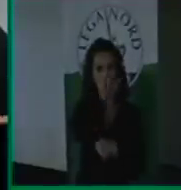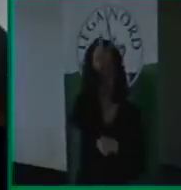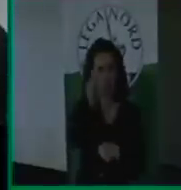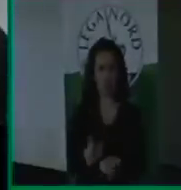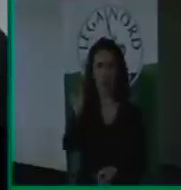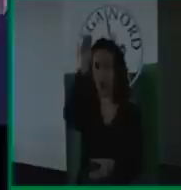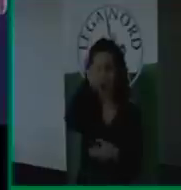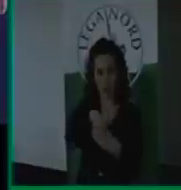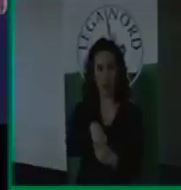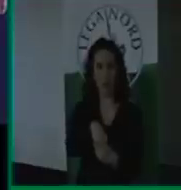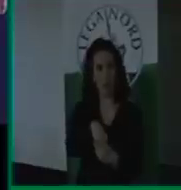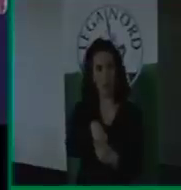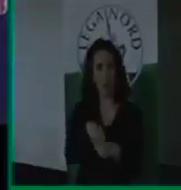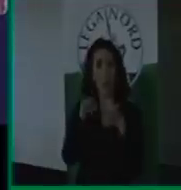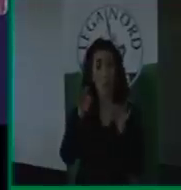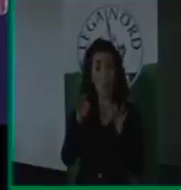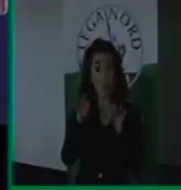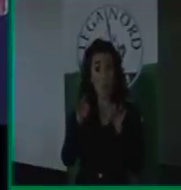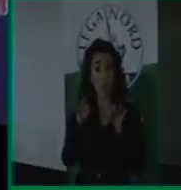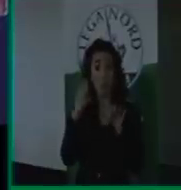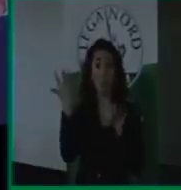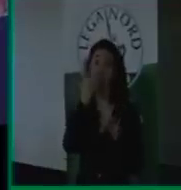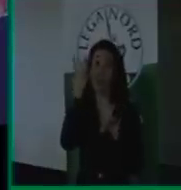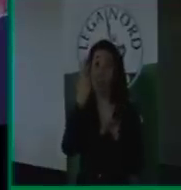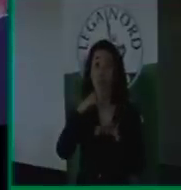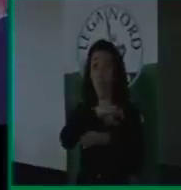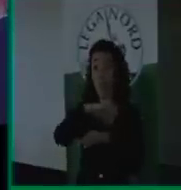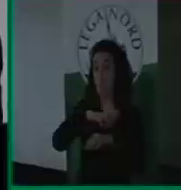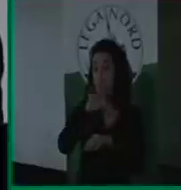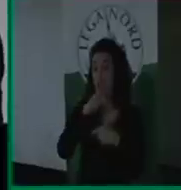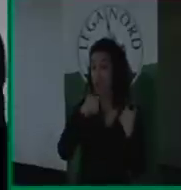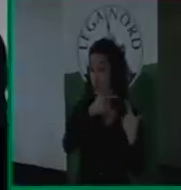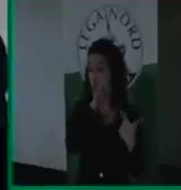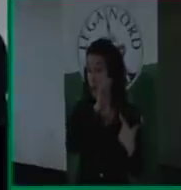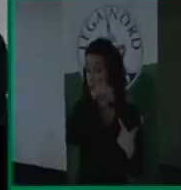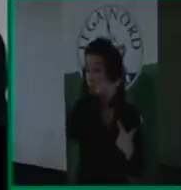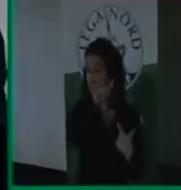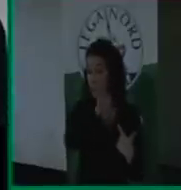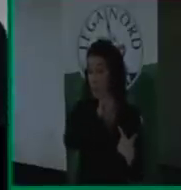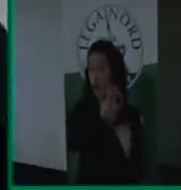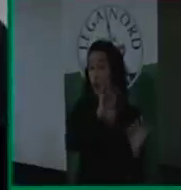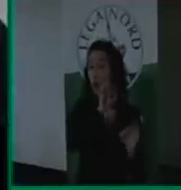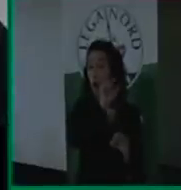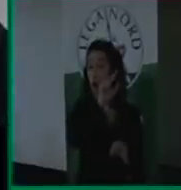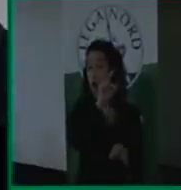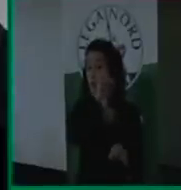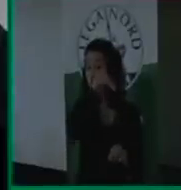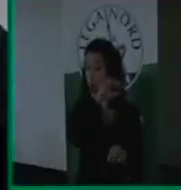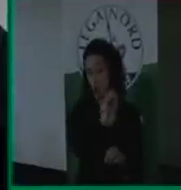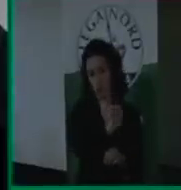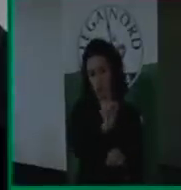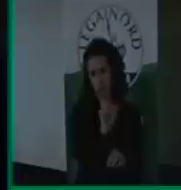a un altto livello Certo non a fare il ministro a Renzio Alfano o nelle istituzioni europee nelle quali è